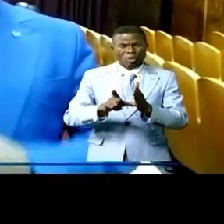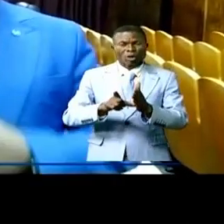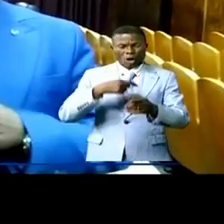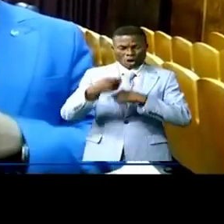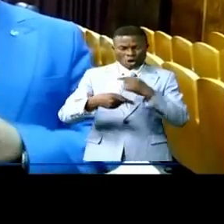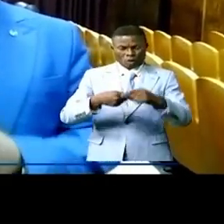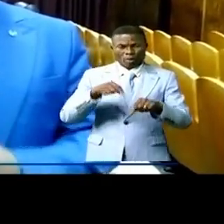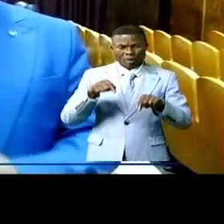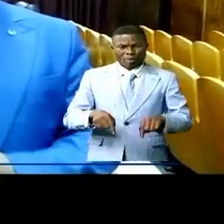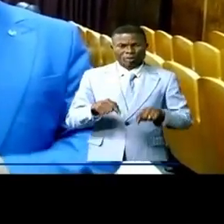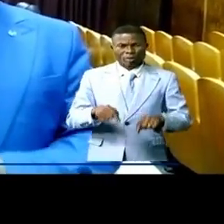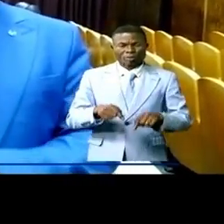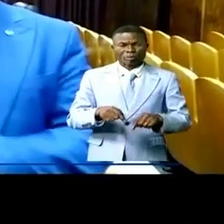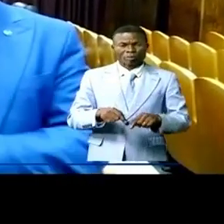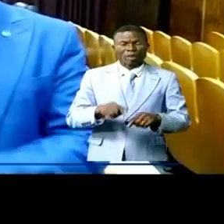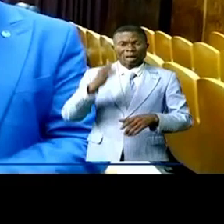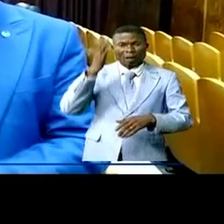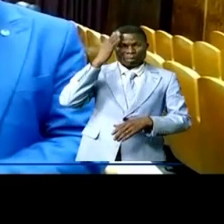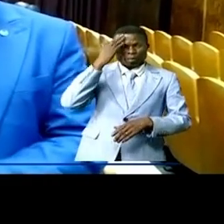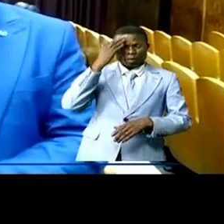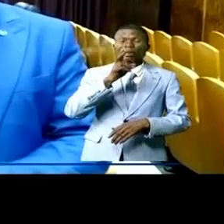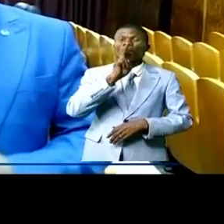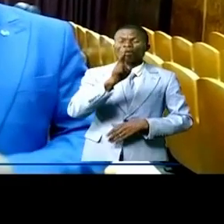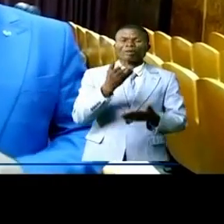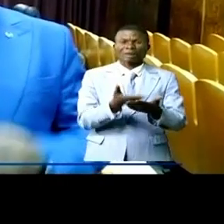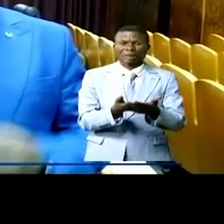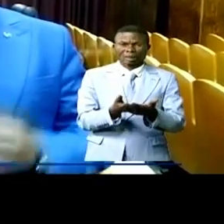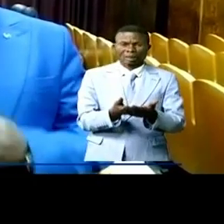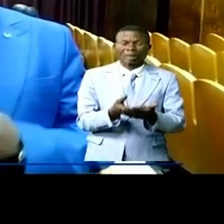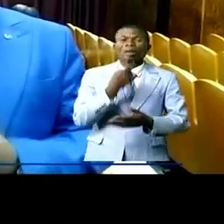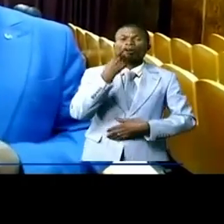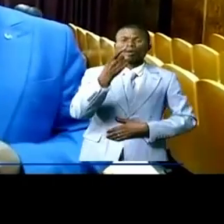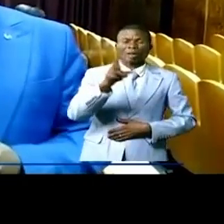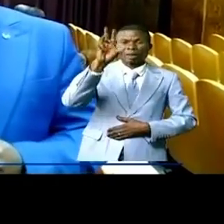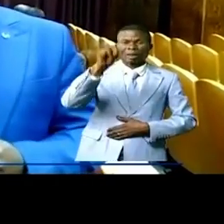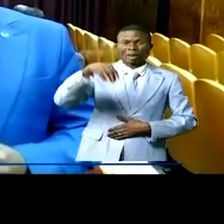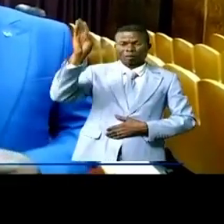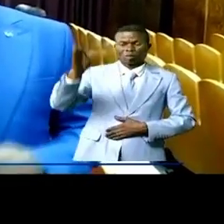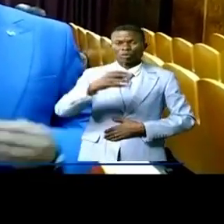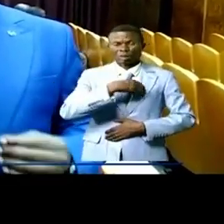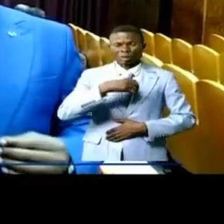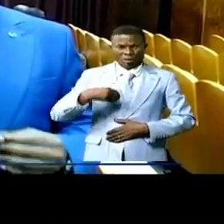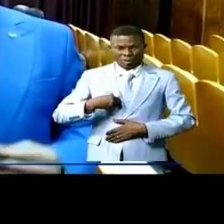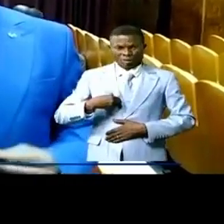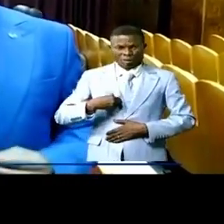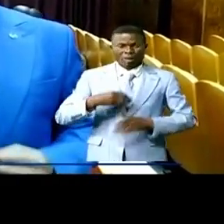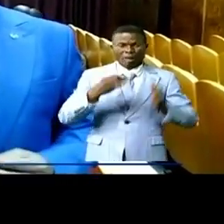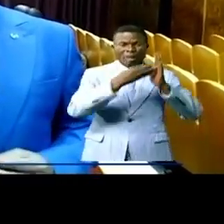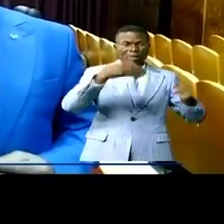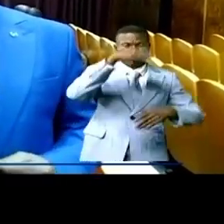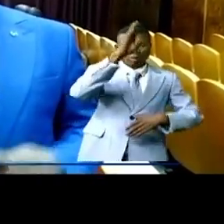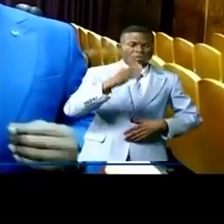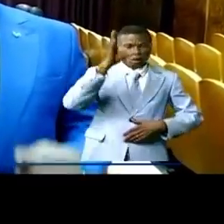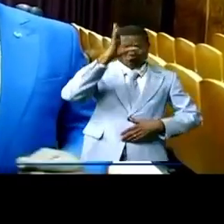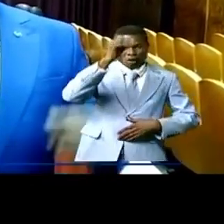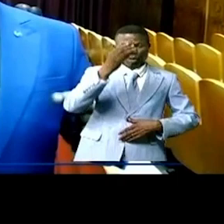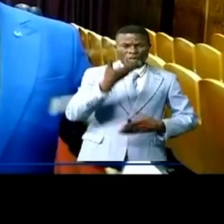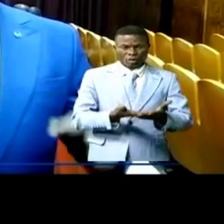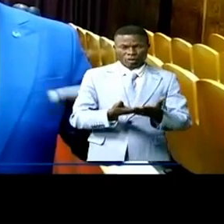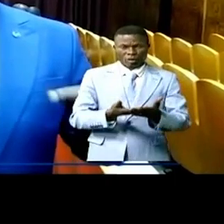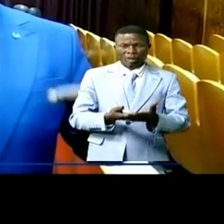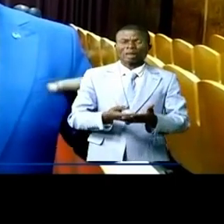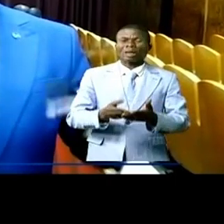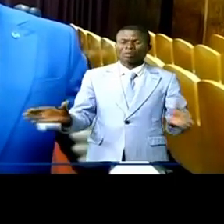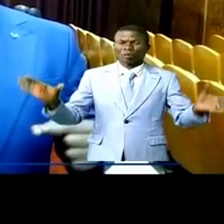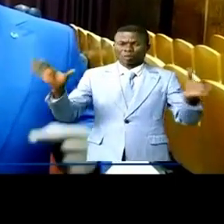a tenu compte d'une réalité en 10 à 30% des femmes alors le minimum c'est vrai que l'on puisse menthe